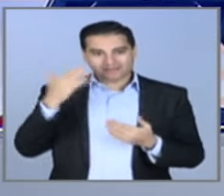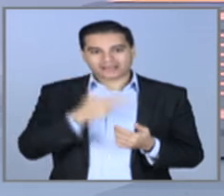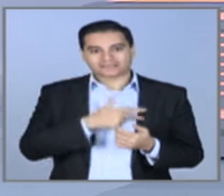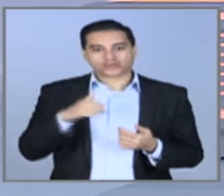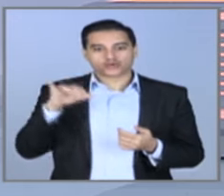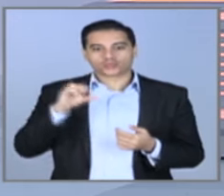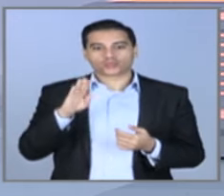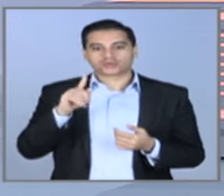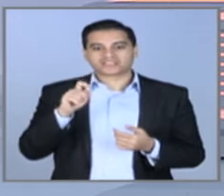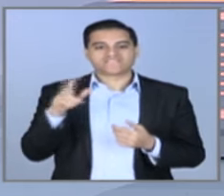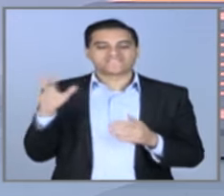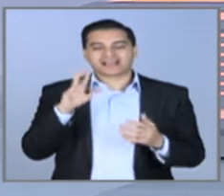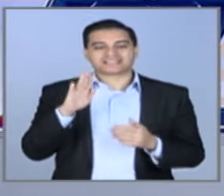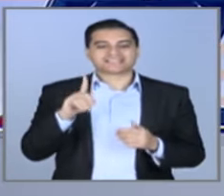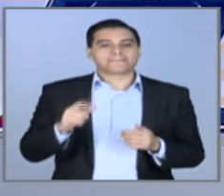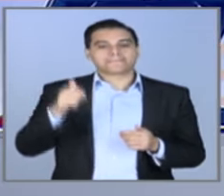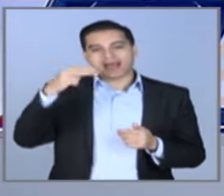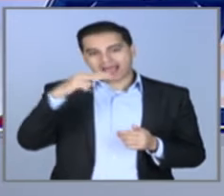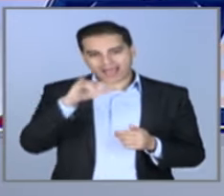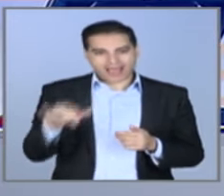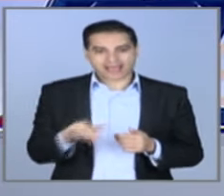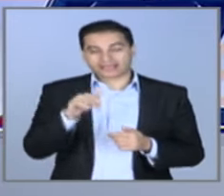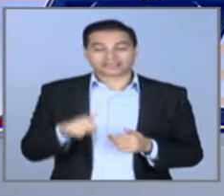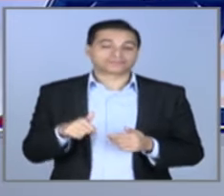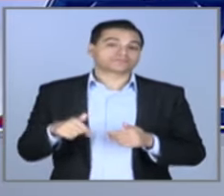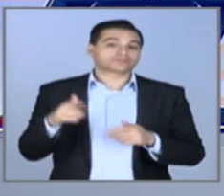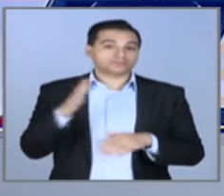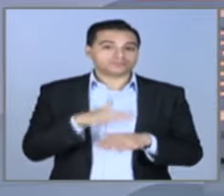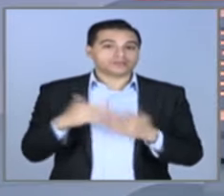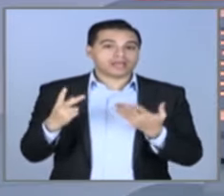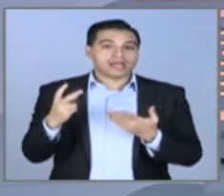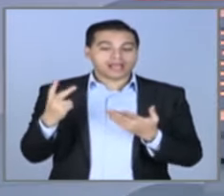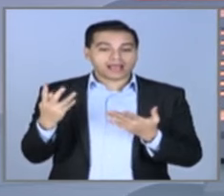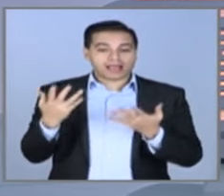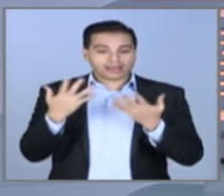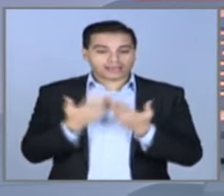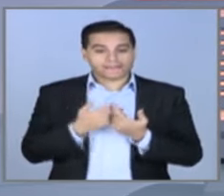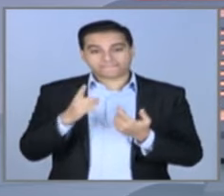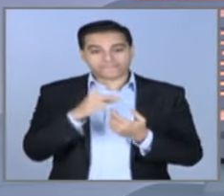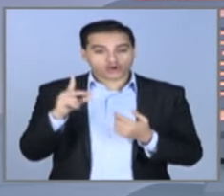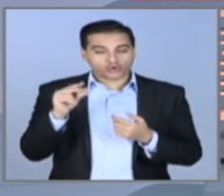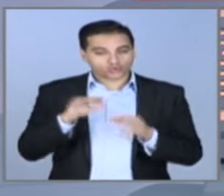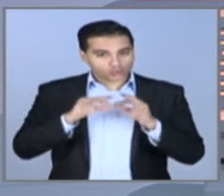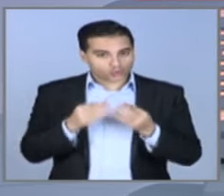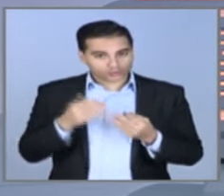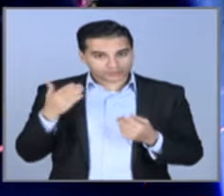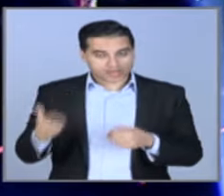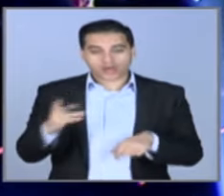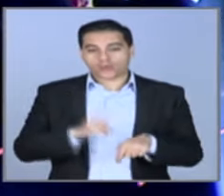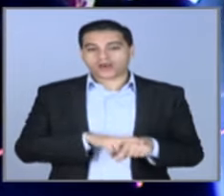يوسف السباعي. 25 نقطة لعيلة خميس، النتيجة اتغيرت، 120 عيلة